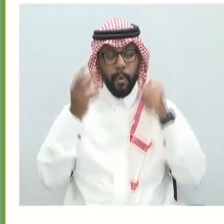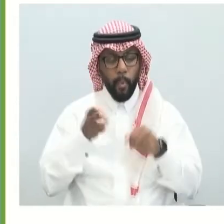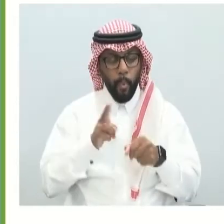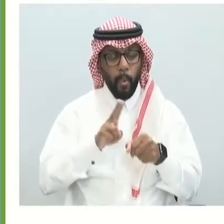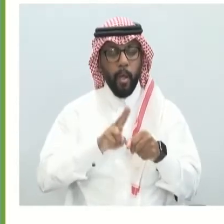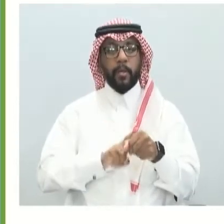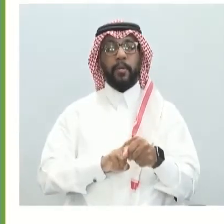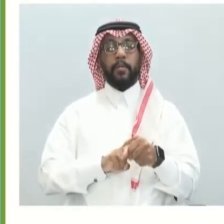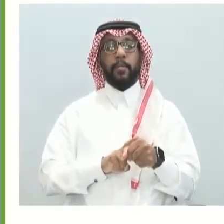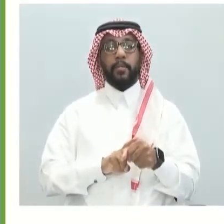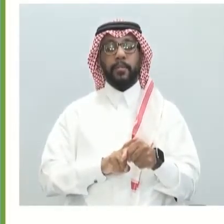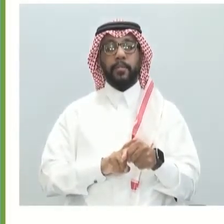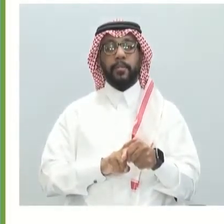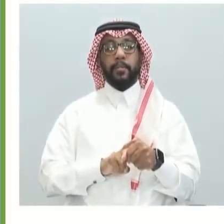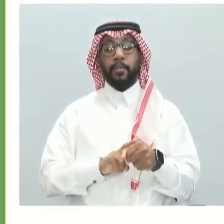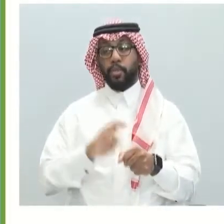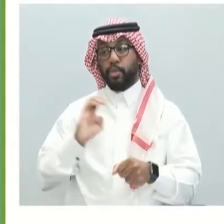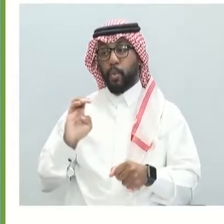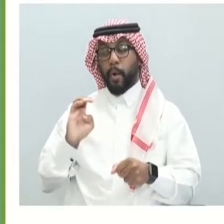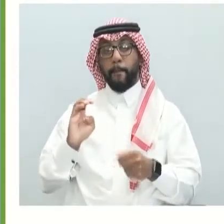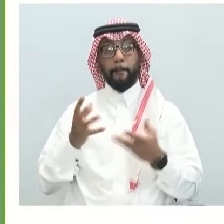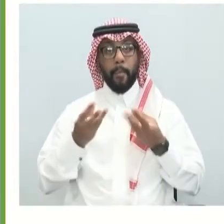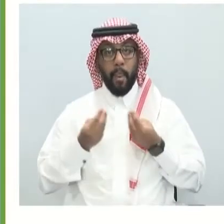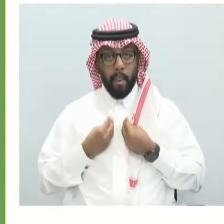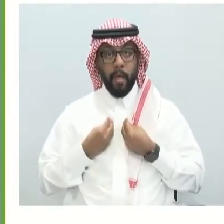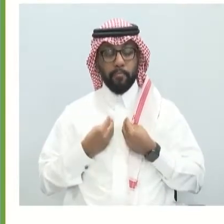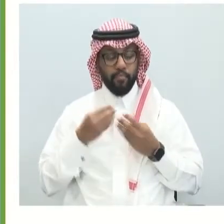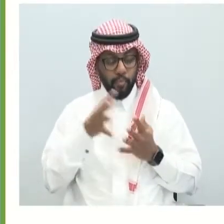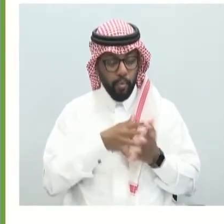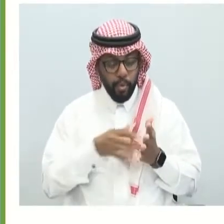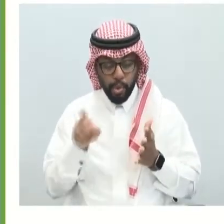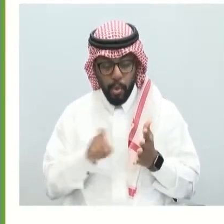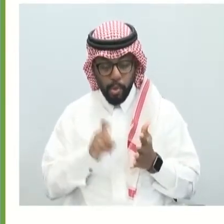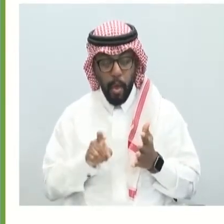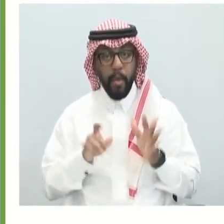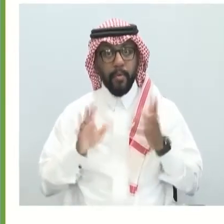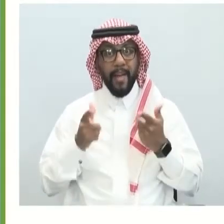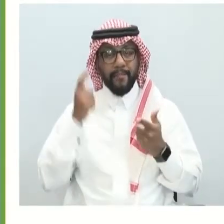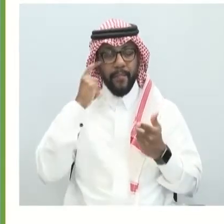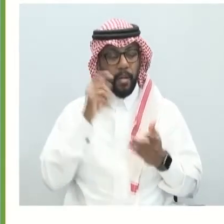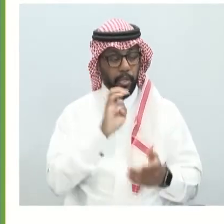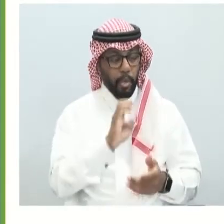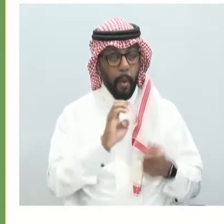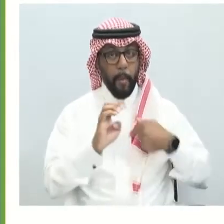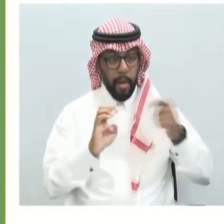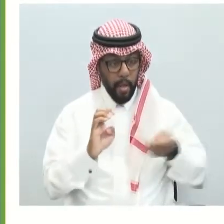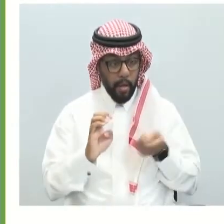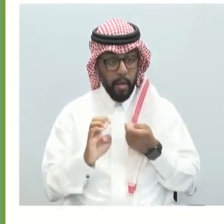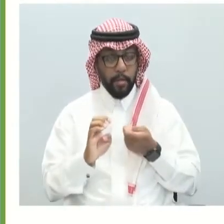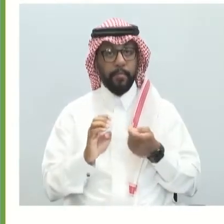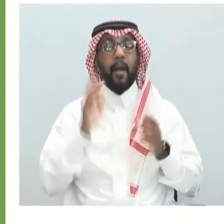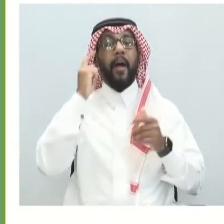اي اراجعوا اجابتي واقارنها بالنص لاتاكد انها